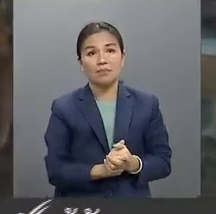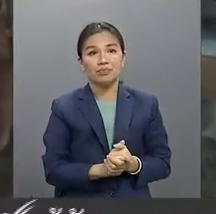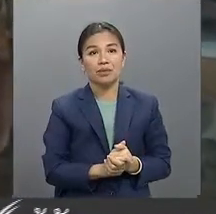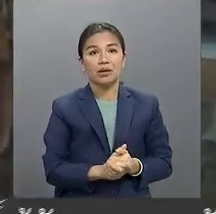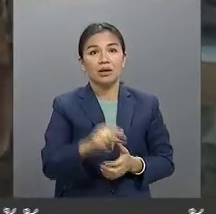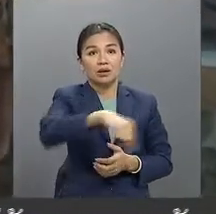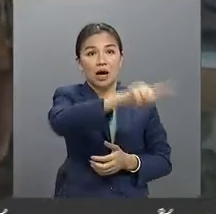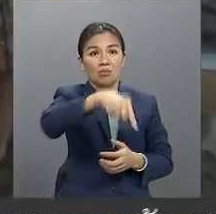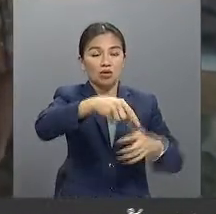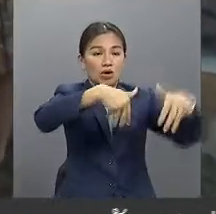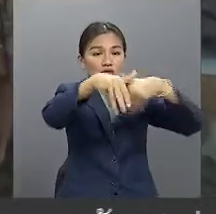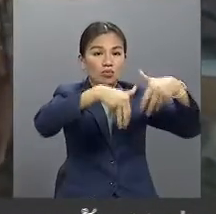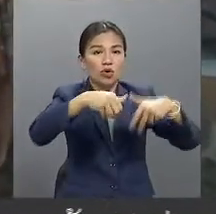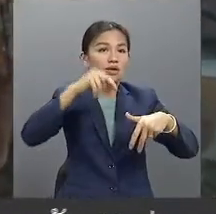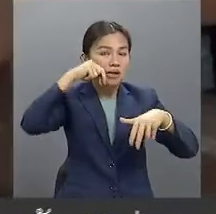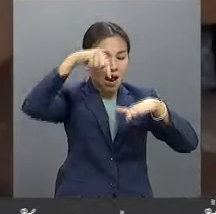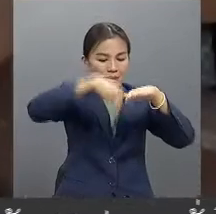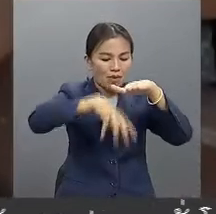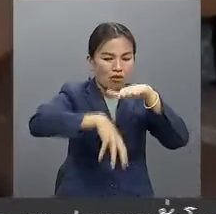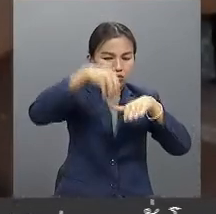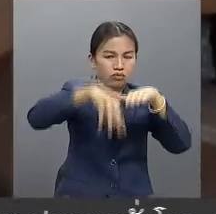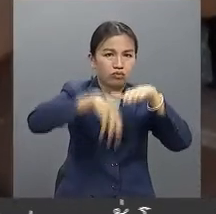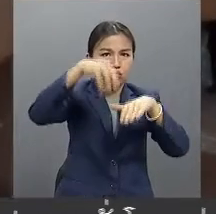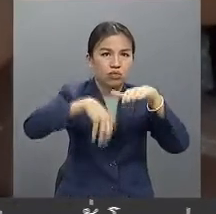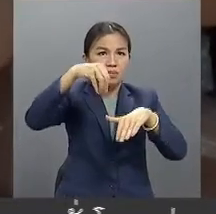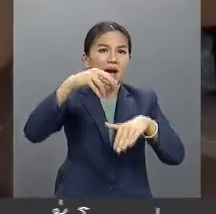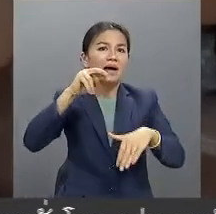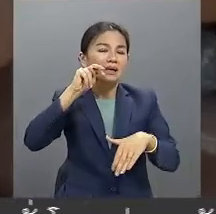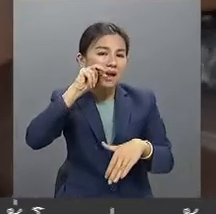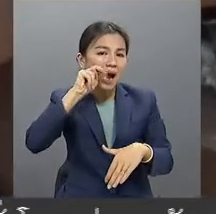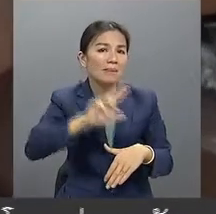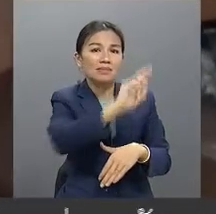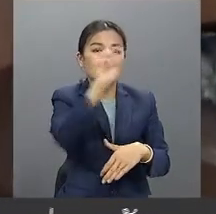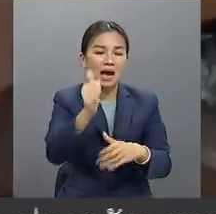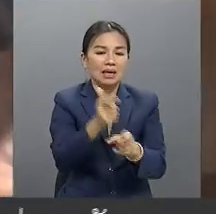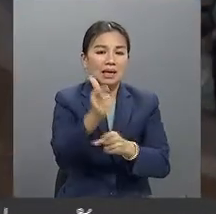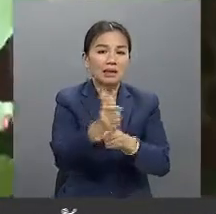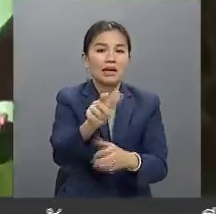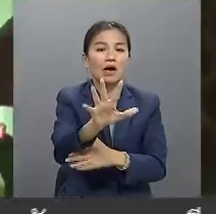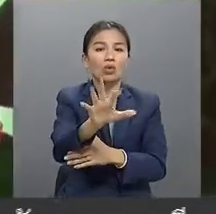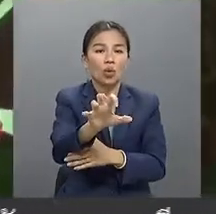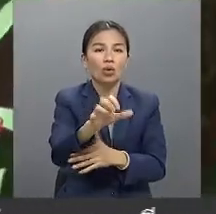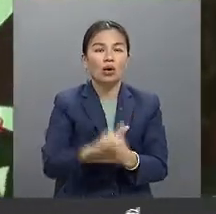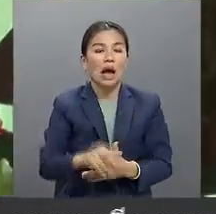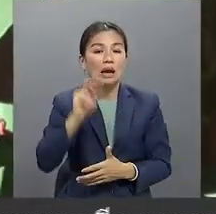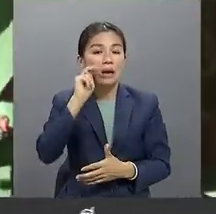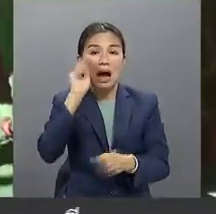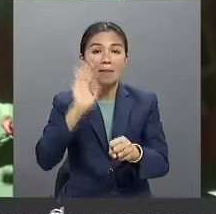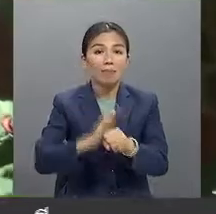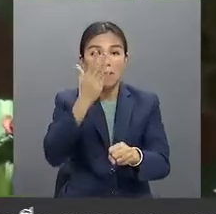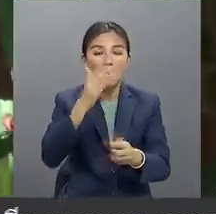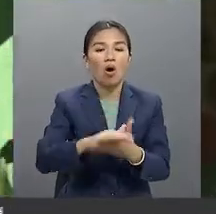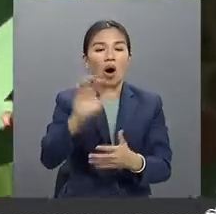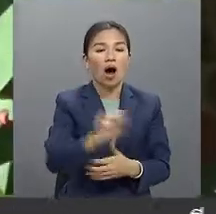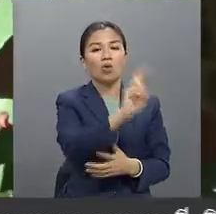เจาะแย่งน้ำเข้าพื้นที่แล้วก็ใช้น้ำจำนวนมากในบ่อเลี้ยงกุ้งทำให้แทบไม่เหลือน้ำให้กับผู้ที่ใช้อยู่ปลายน้ำได้